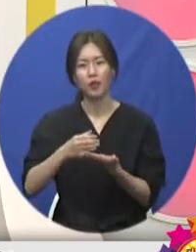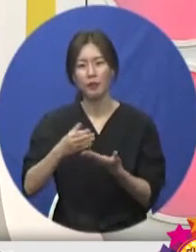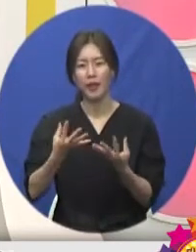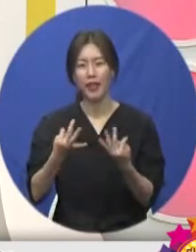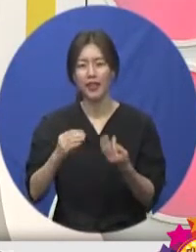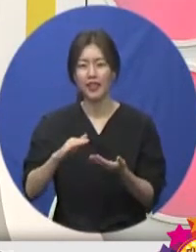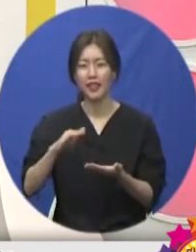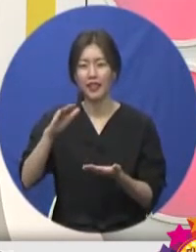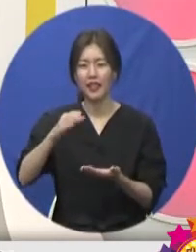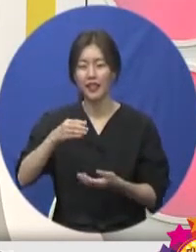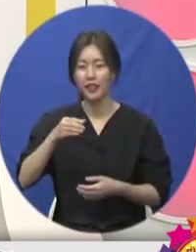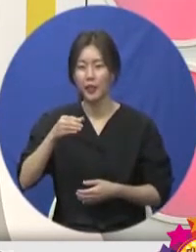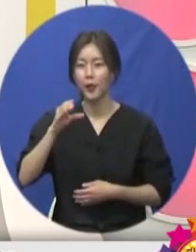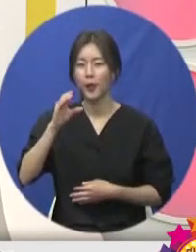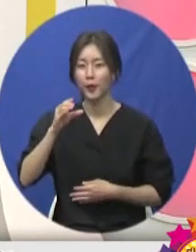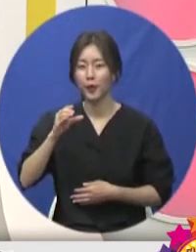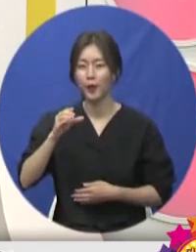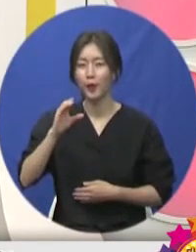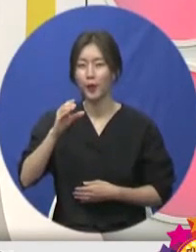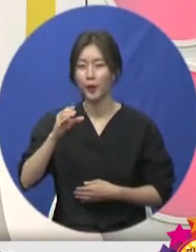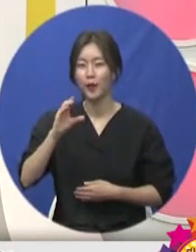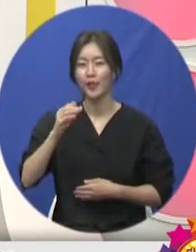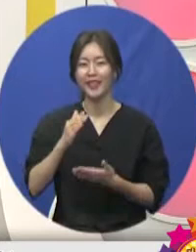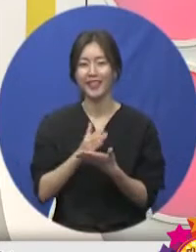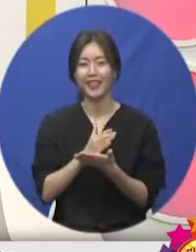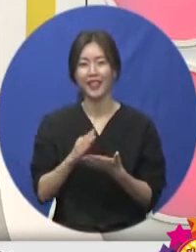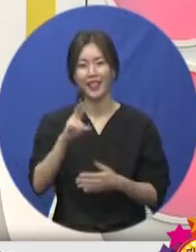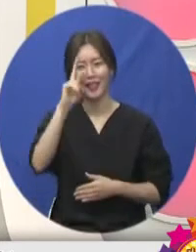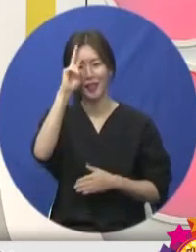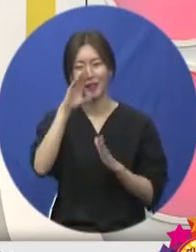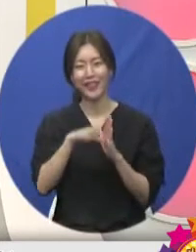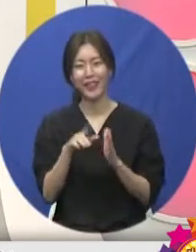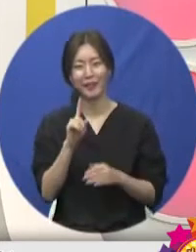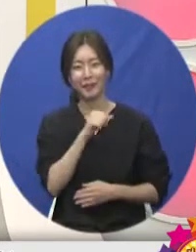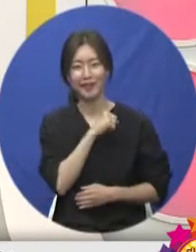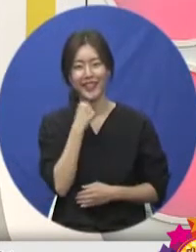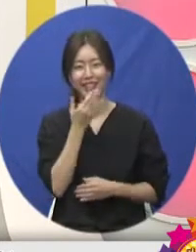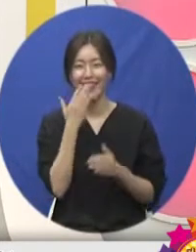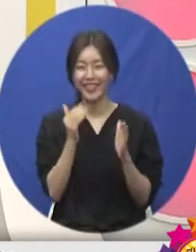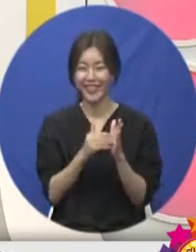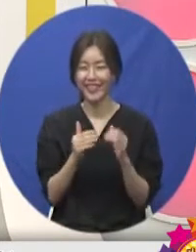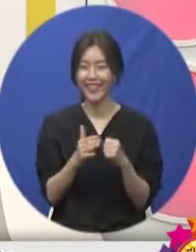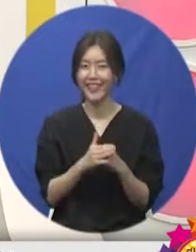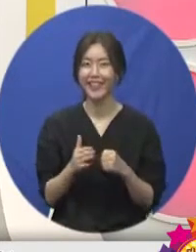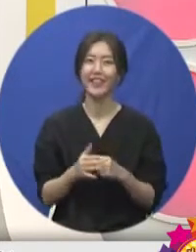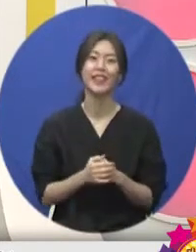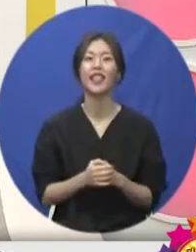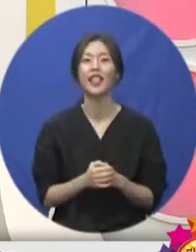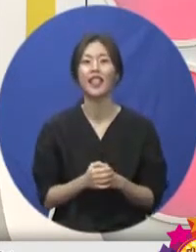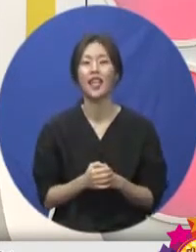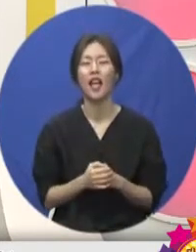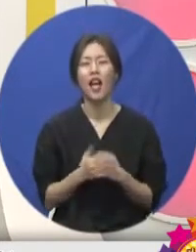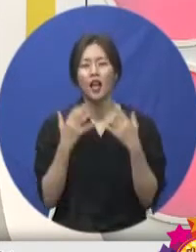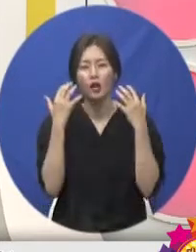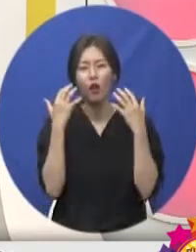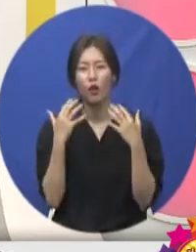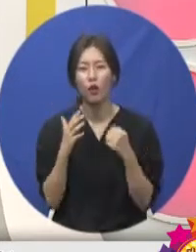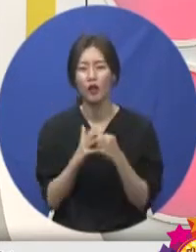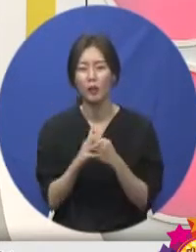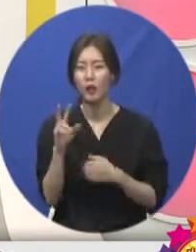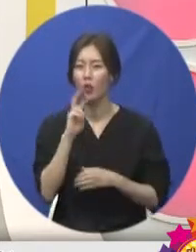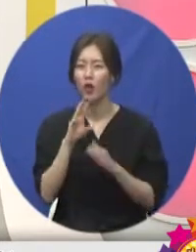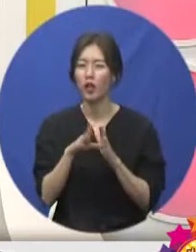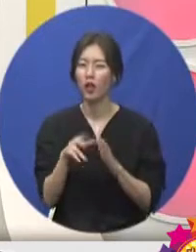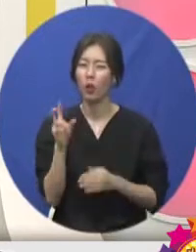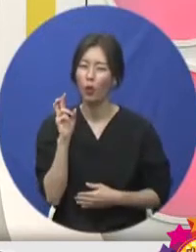먹고요. 네. 조금씩 먹었어요. 아까 점심 저기 어디 가서 맛있는 거 먹고 왔거든요. 예. 지금 더위 드셨다 하셔가지고 노래하실 네. 때